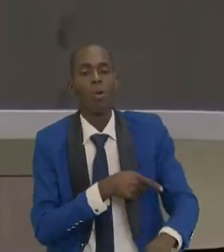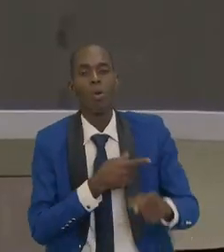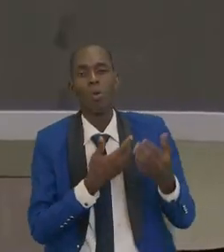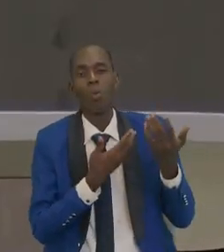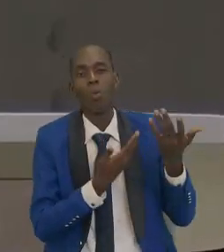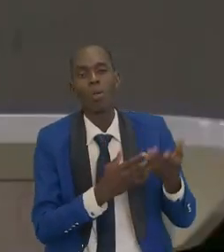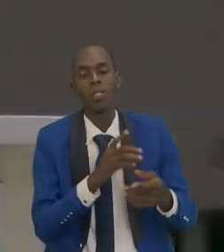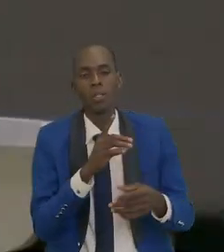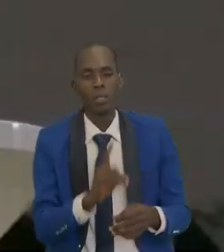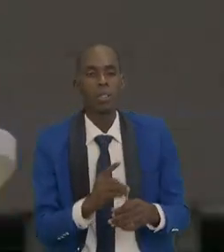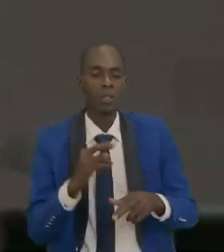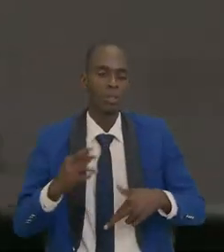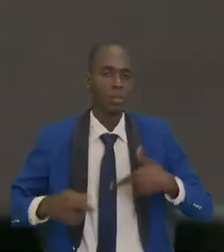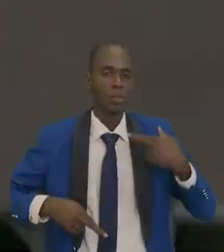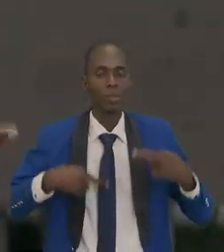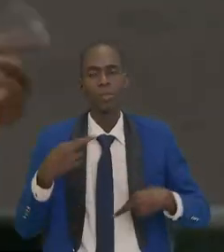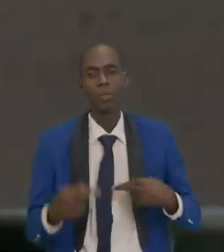longtemps attendu.